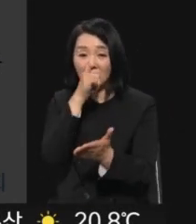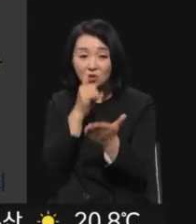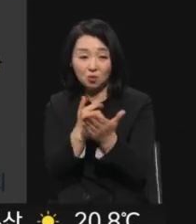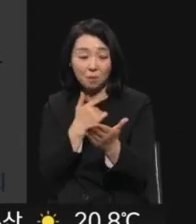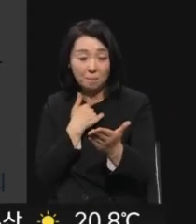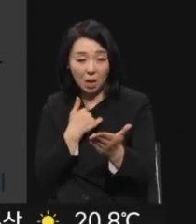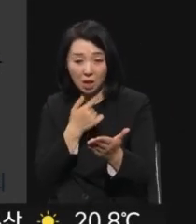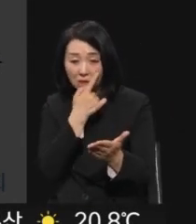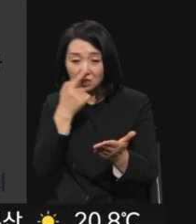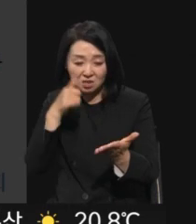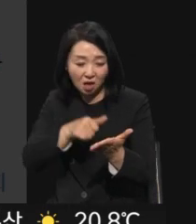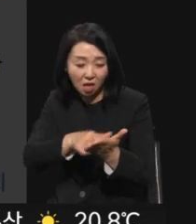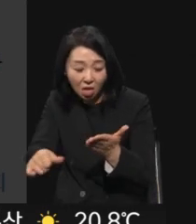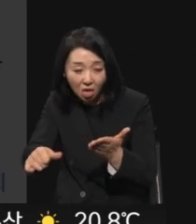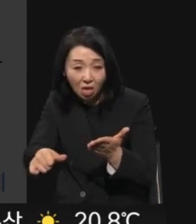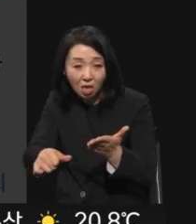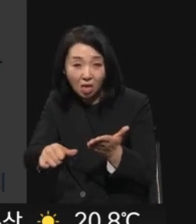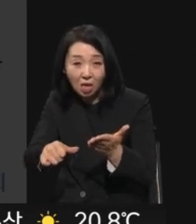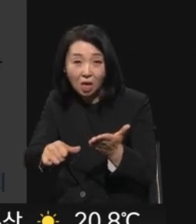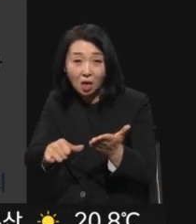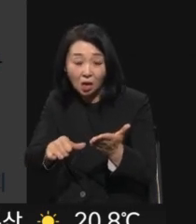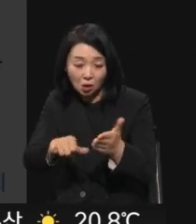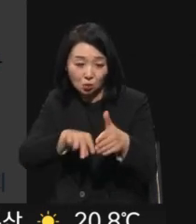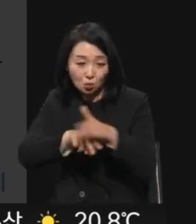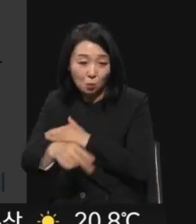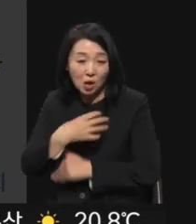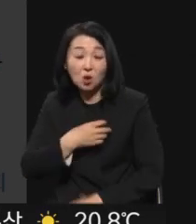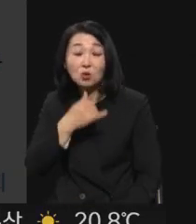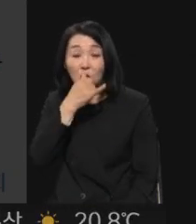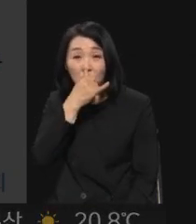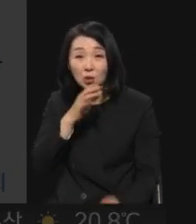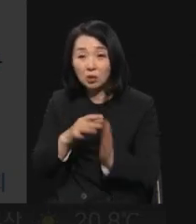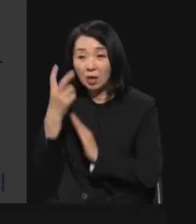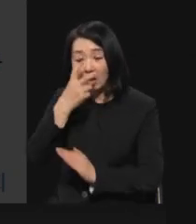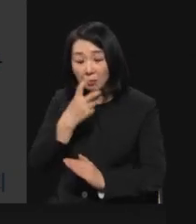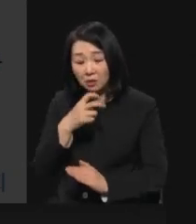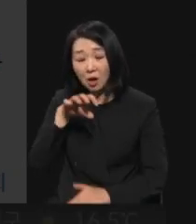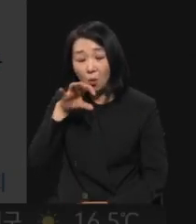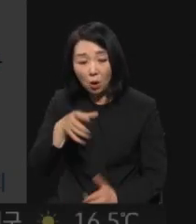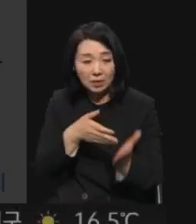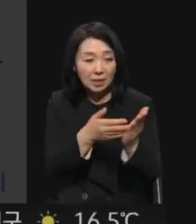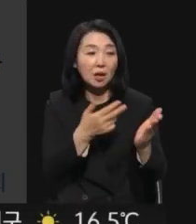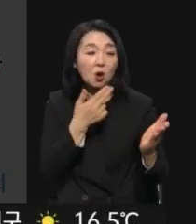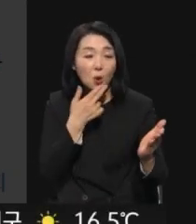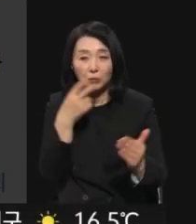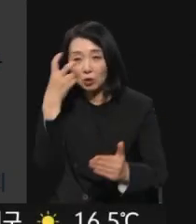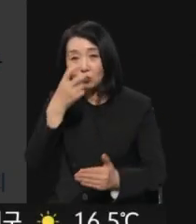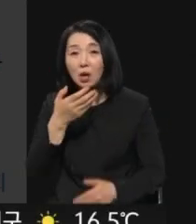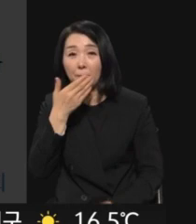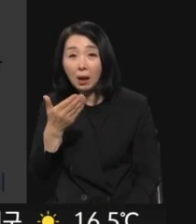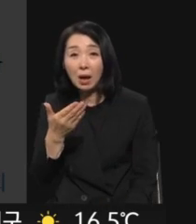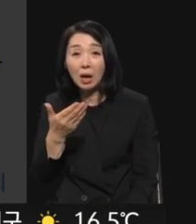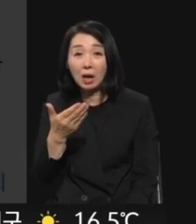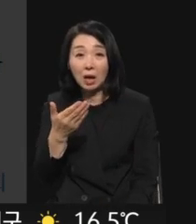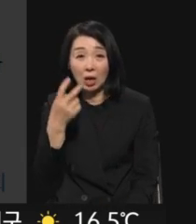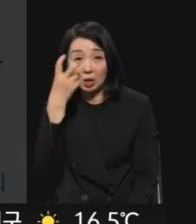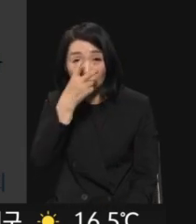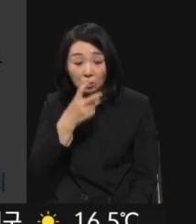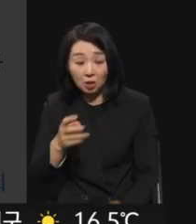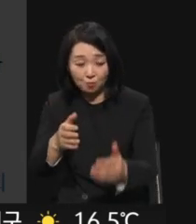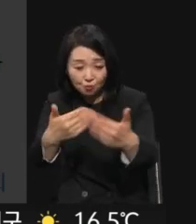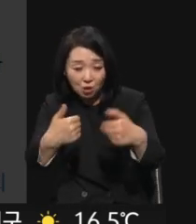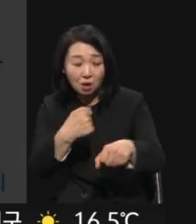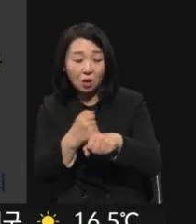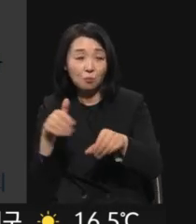증거인멸과 도주염려가 있을 때는 감사의 의결 없이 수사를 요청할 수 있다면서 조사가 무례한 짓이라고 했던 문